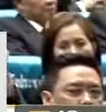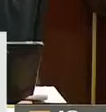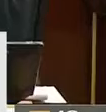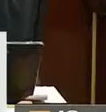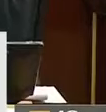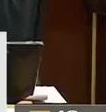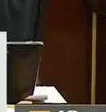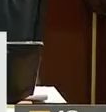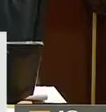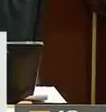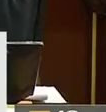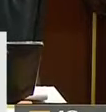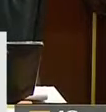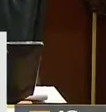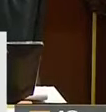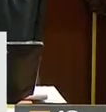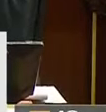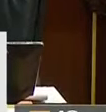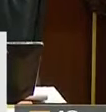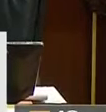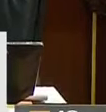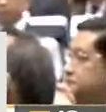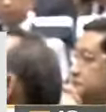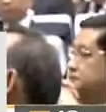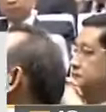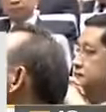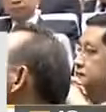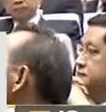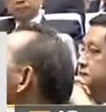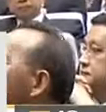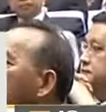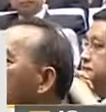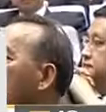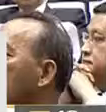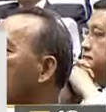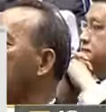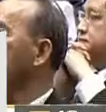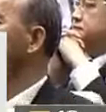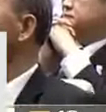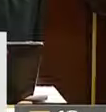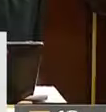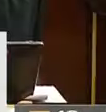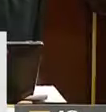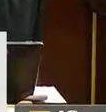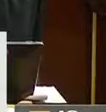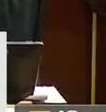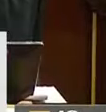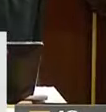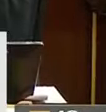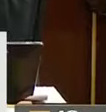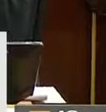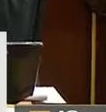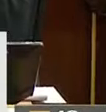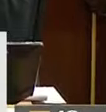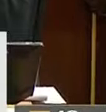94พลเอกจีรศักดิ์ชมประสบ พลเอกประยุทธ์จันทร์โอชาครับ 95นาง